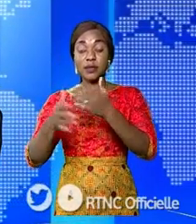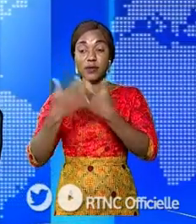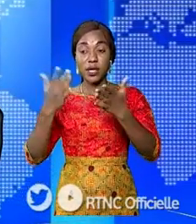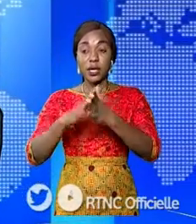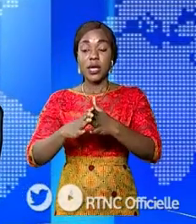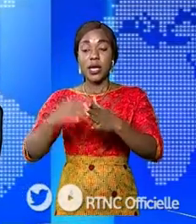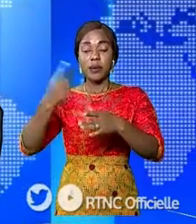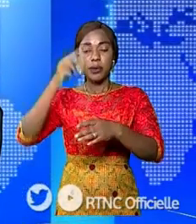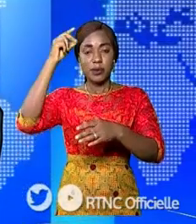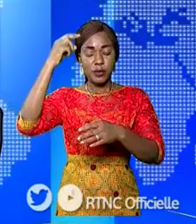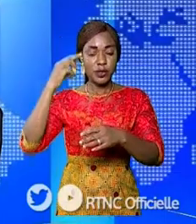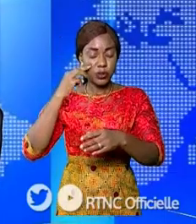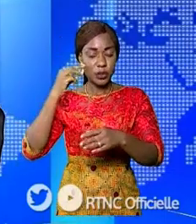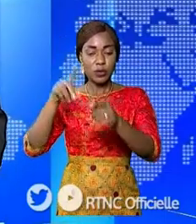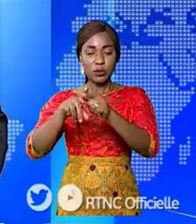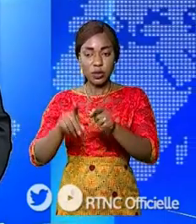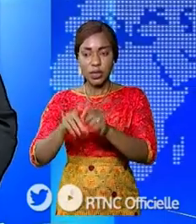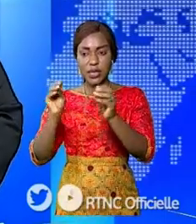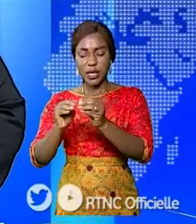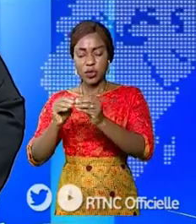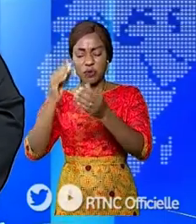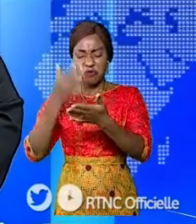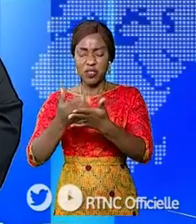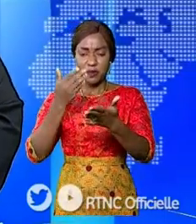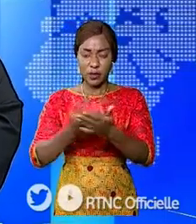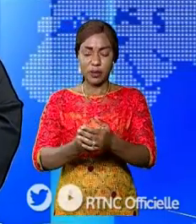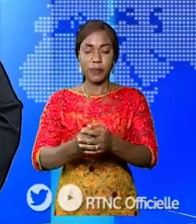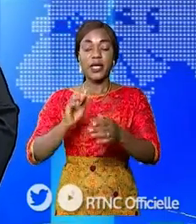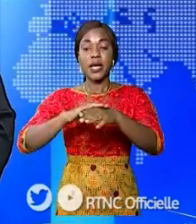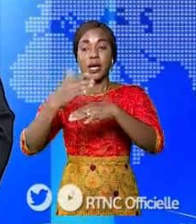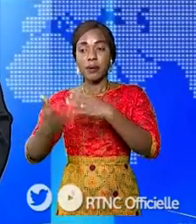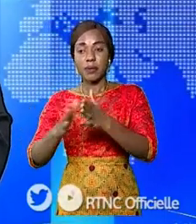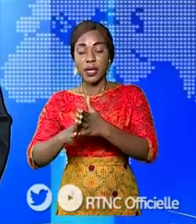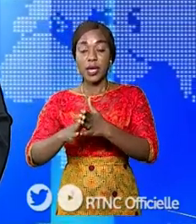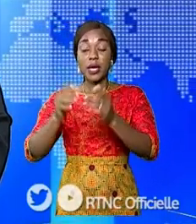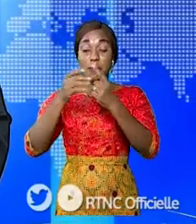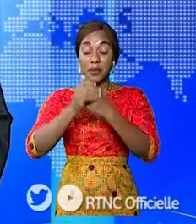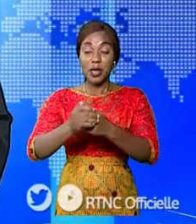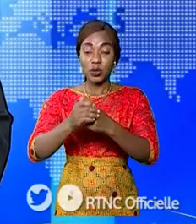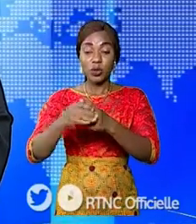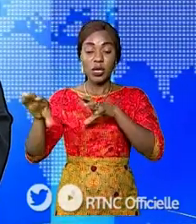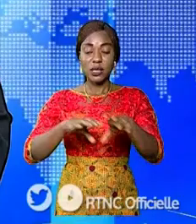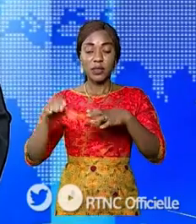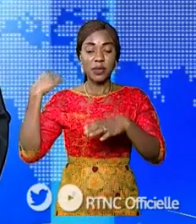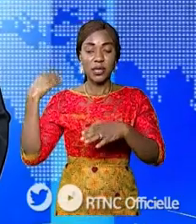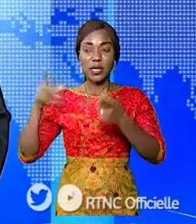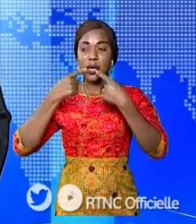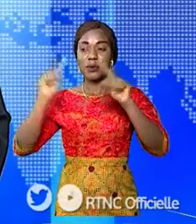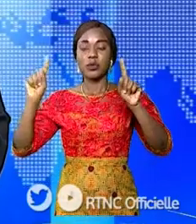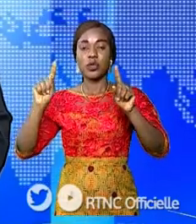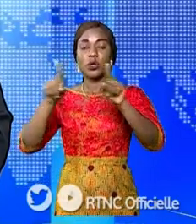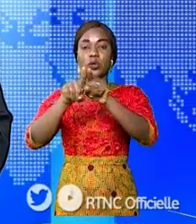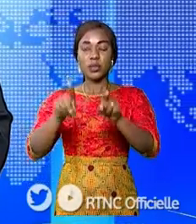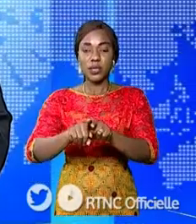a présidé une réunion des crises là-dessus. Et puis les résultats de l'examen d'État édition 2019-2020